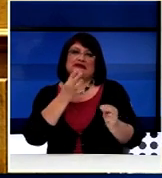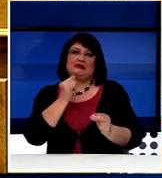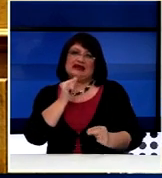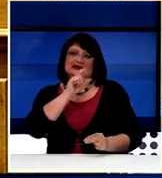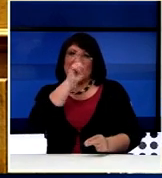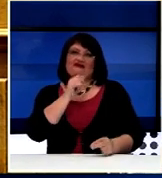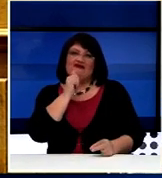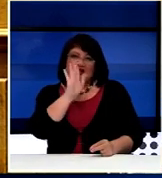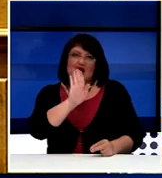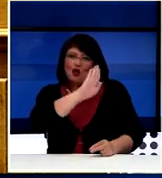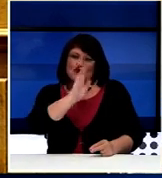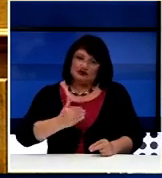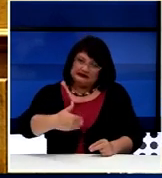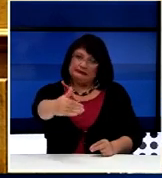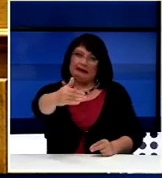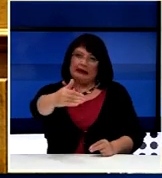του Κυπριακού,